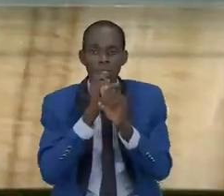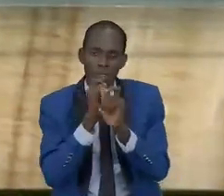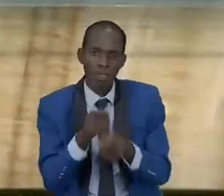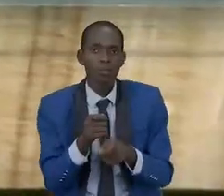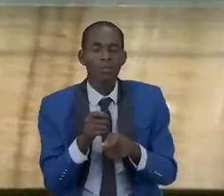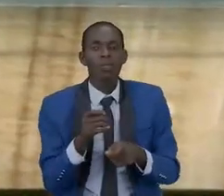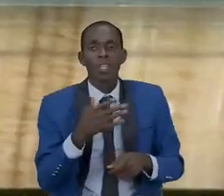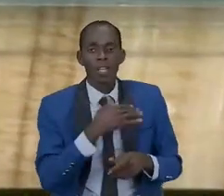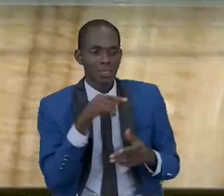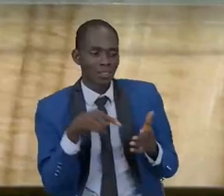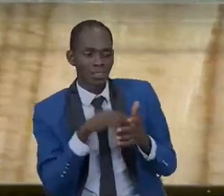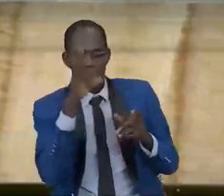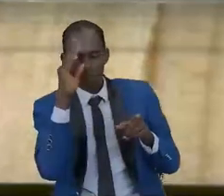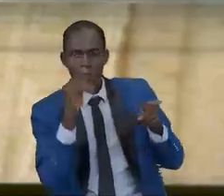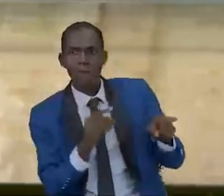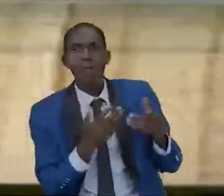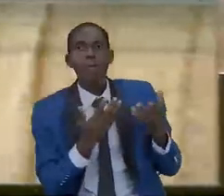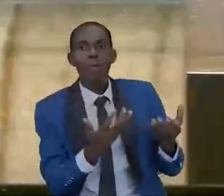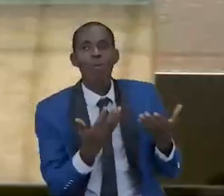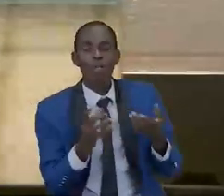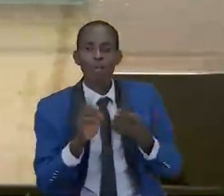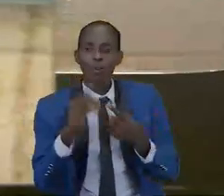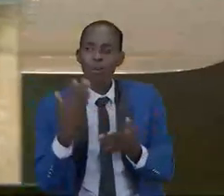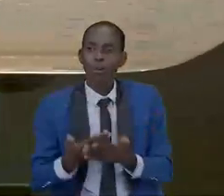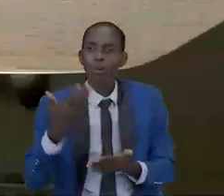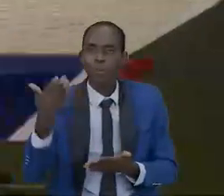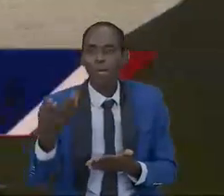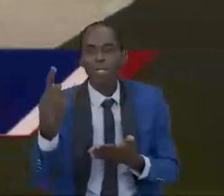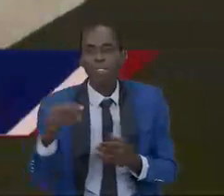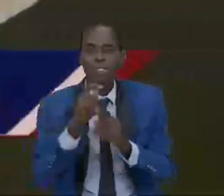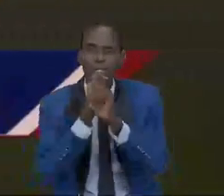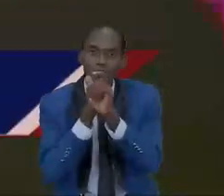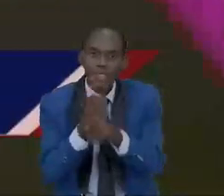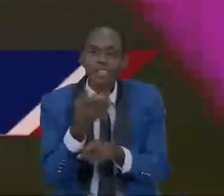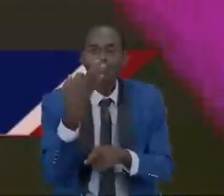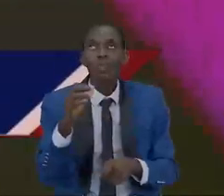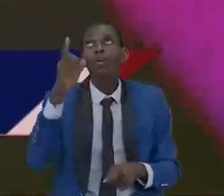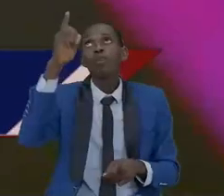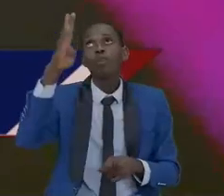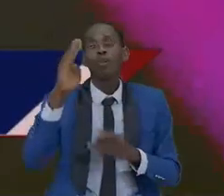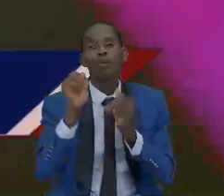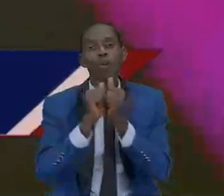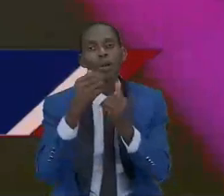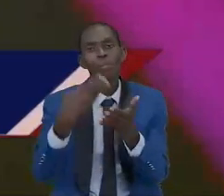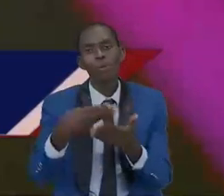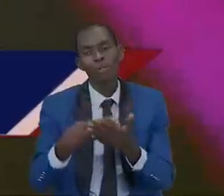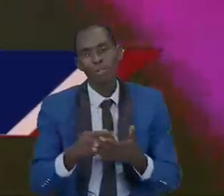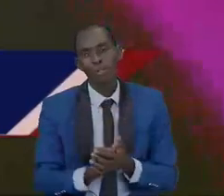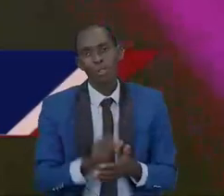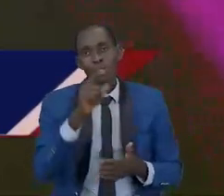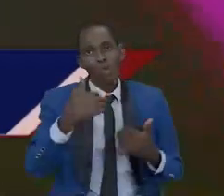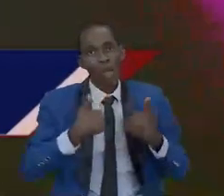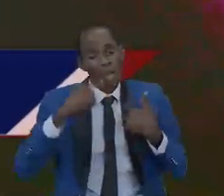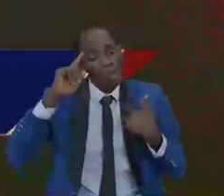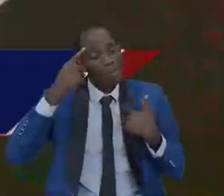et cet homme voulait acheter le don de Dieu après d’argent vous avez tu